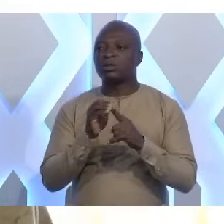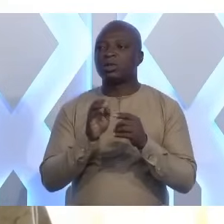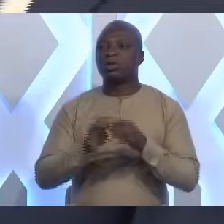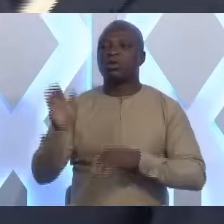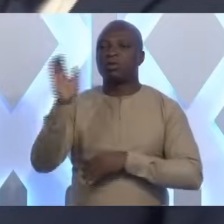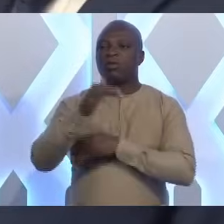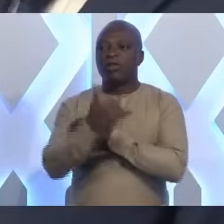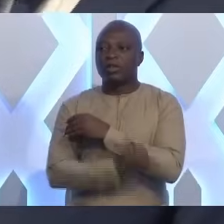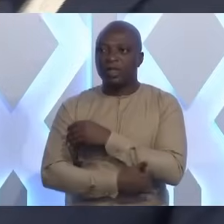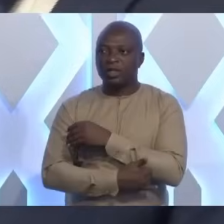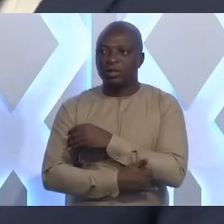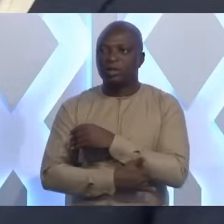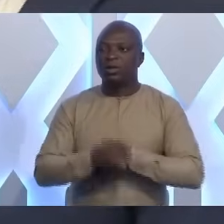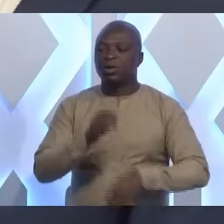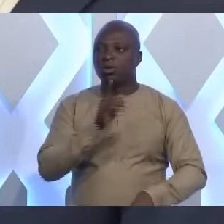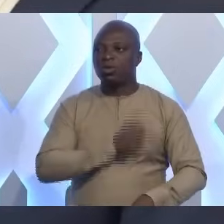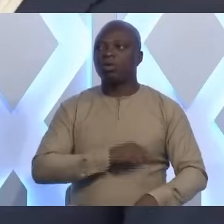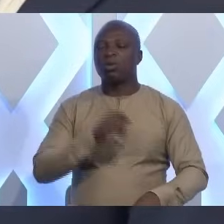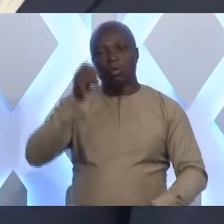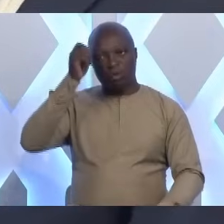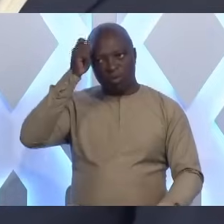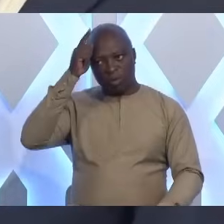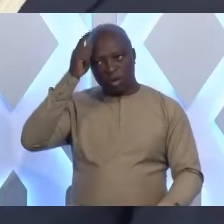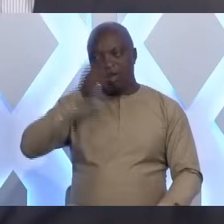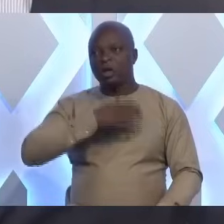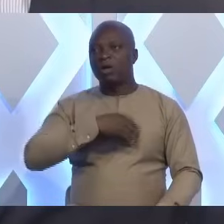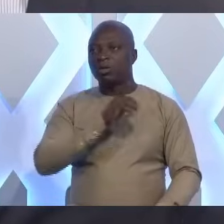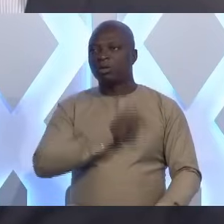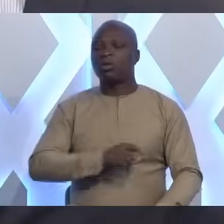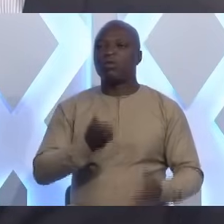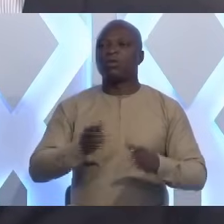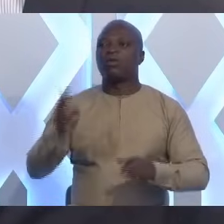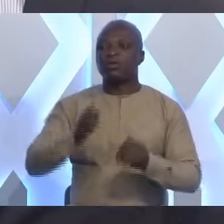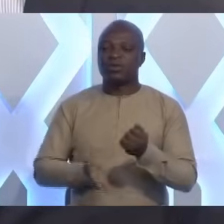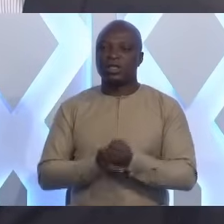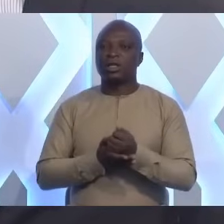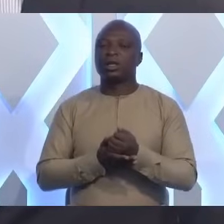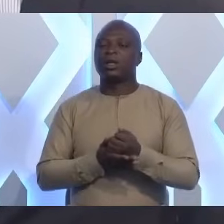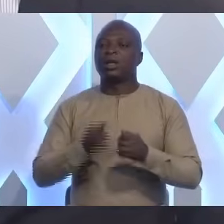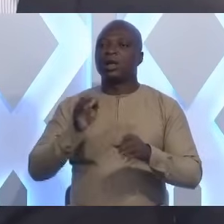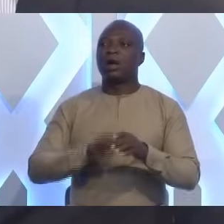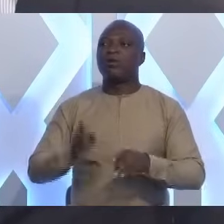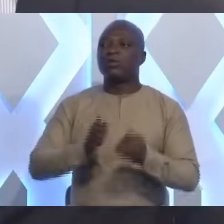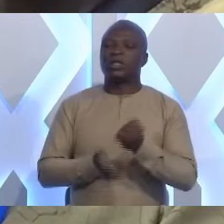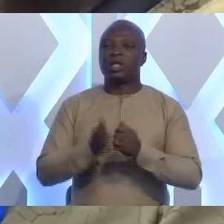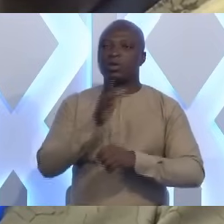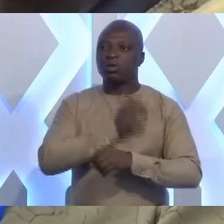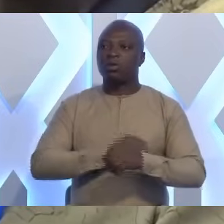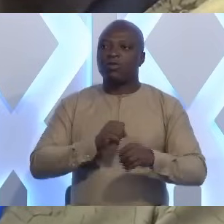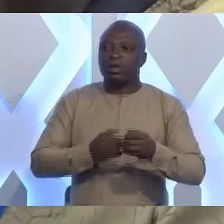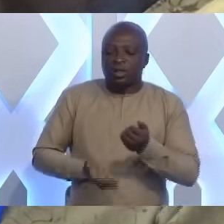pays, le Togo comprend et le Togo veut vous aider. Et en vous aidant, le Togo veut s'aider